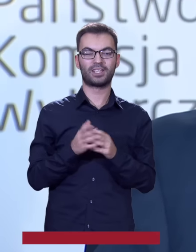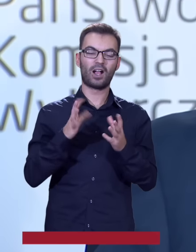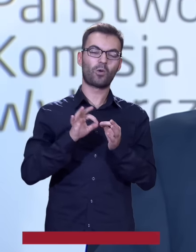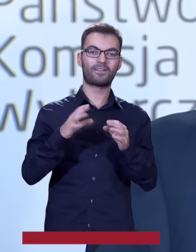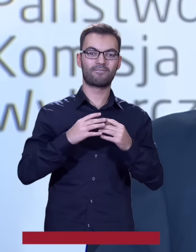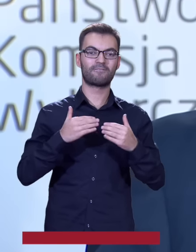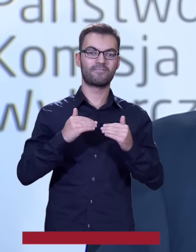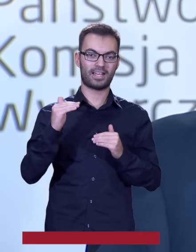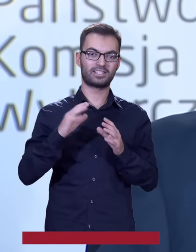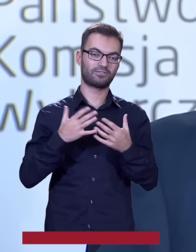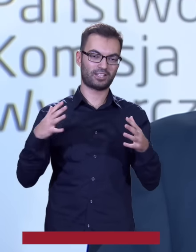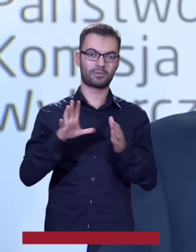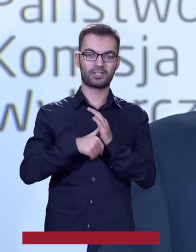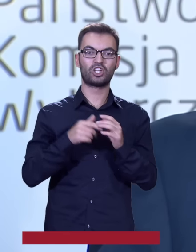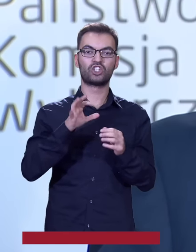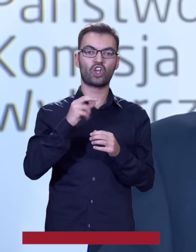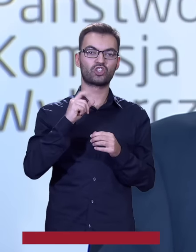w Sosnowcu